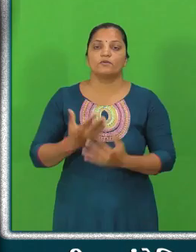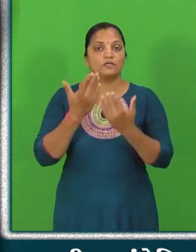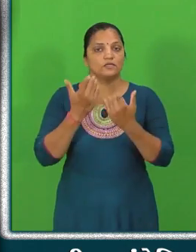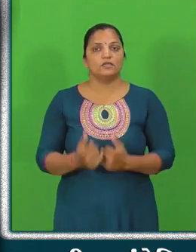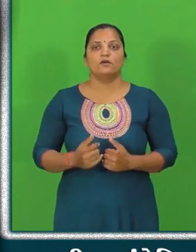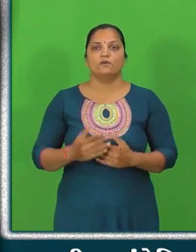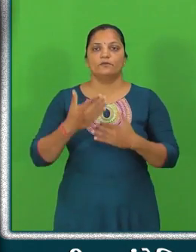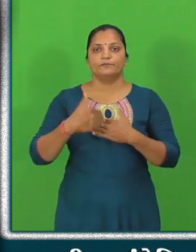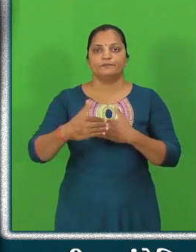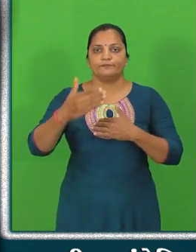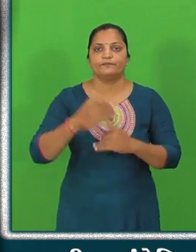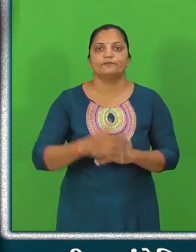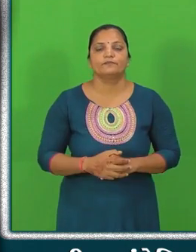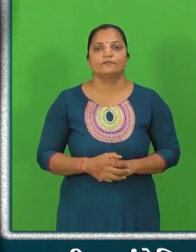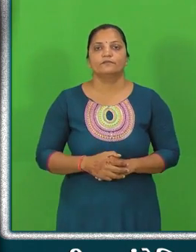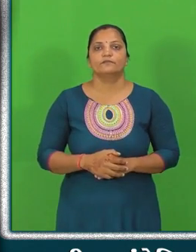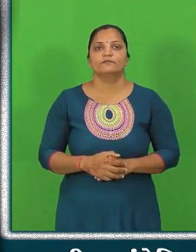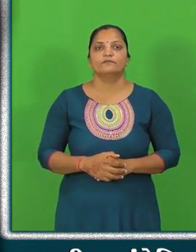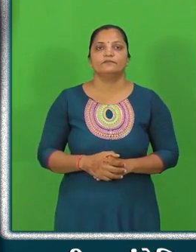આગળ વધીએ.